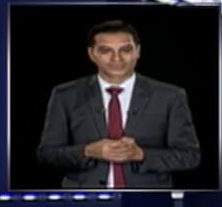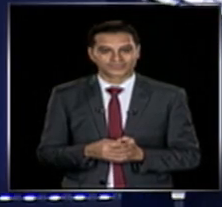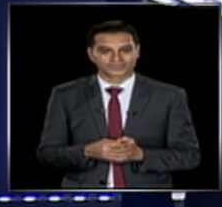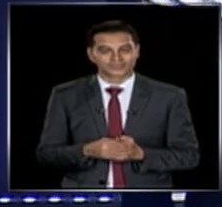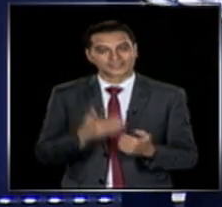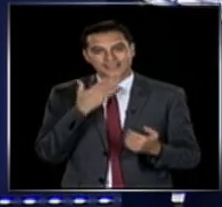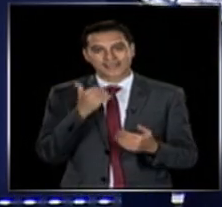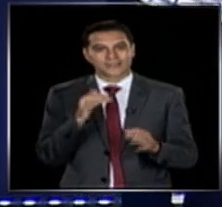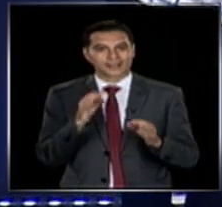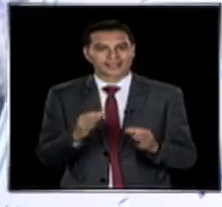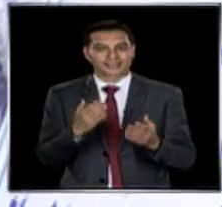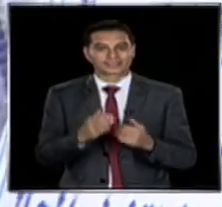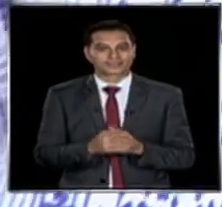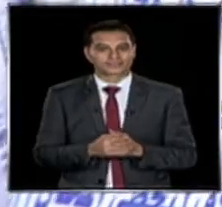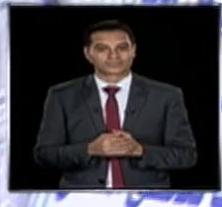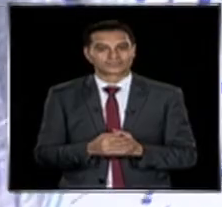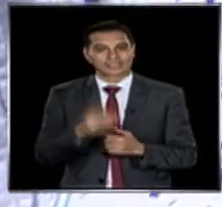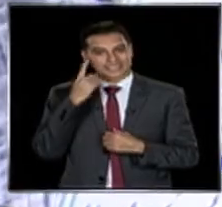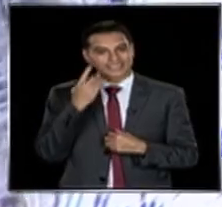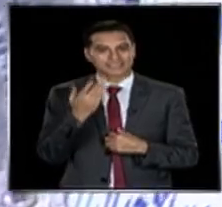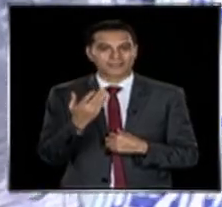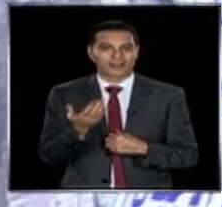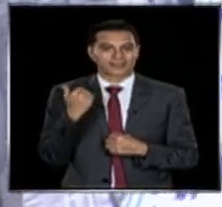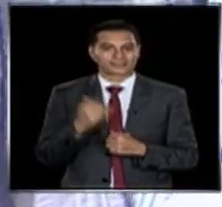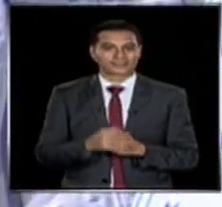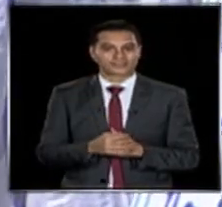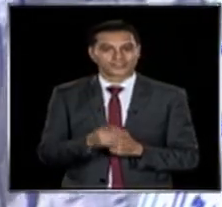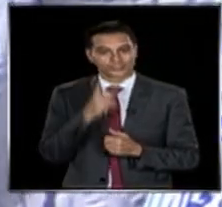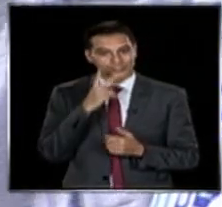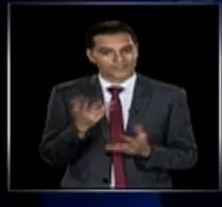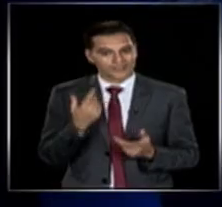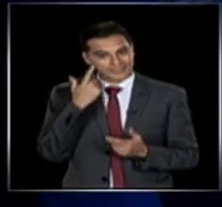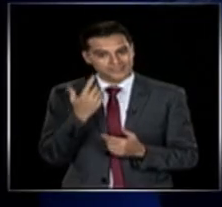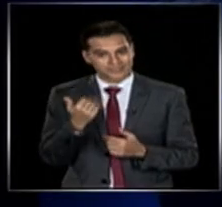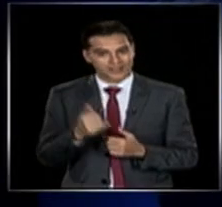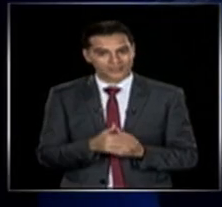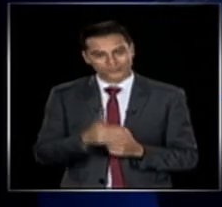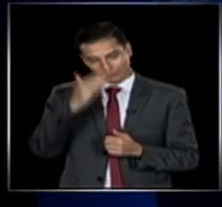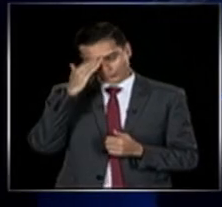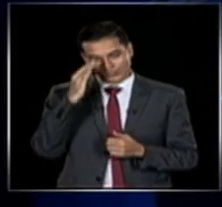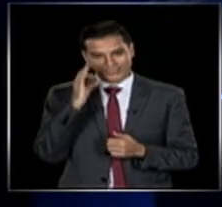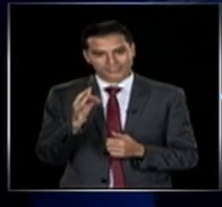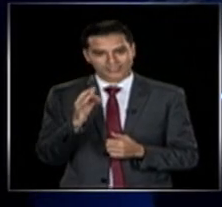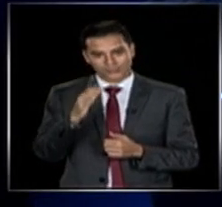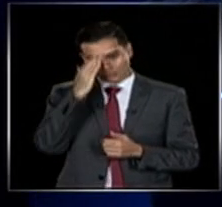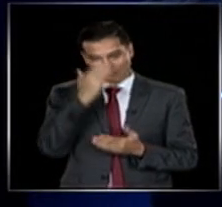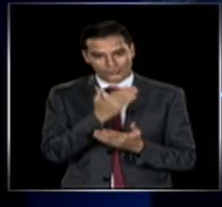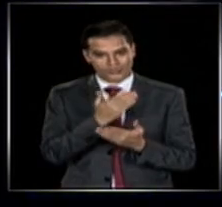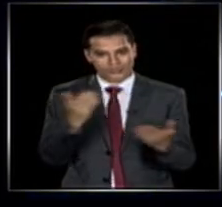جميلة جدا. طيب نسمعها بقى، ايه رأيكم؟ شكر جدا، شكرا لحضرتك،